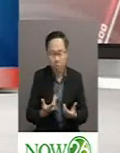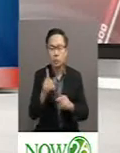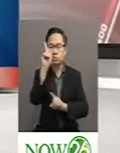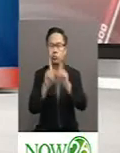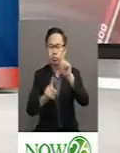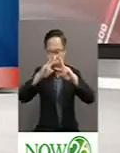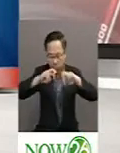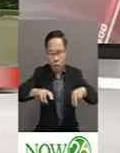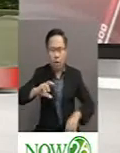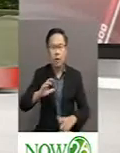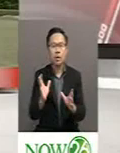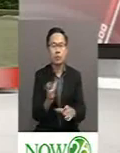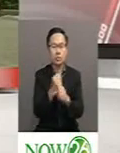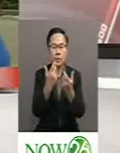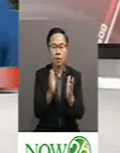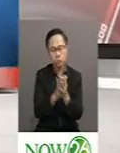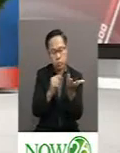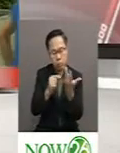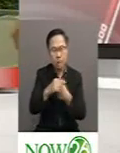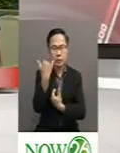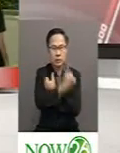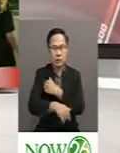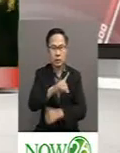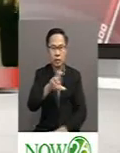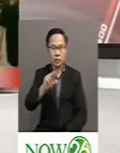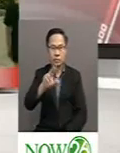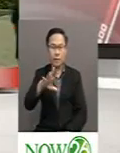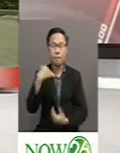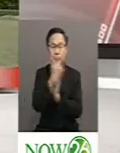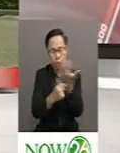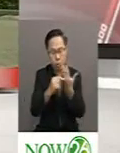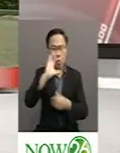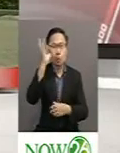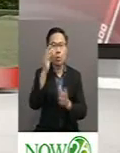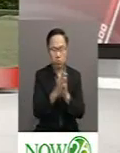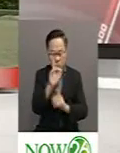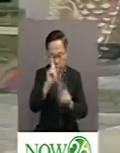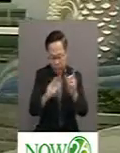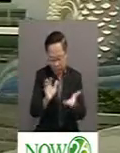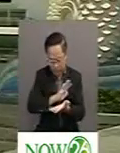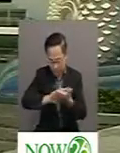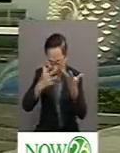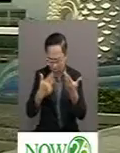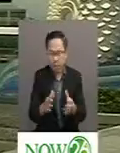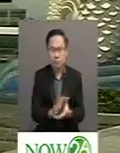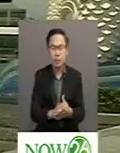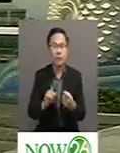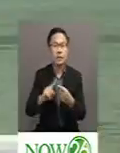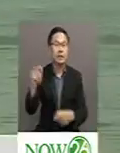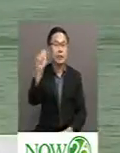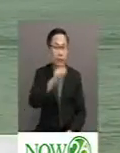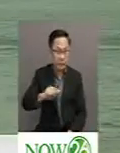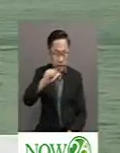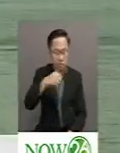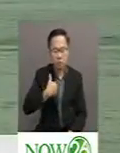ออกมาแล้วไปสำรวจทั่วประเทศนะคะคือประมาณ133ประเทศทั่วโลกค่ะบอกแล้วนะคะว่ามีหลากหลายประเทศแต่ที่น่าสนใจค่ะในเอเ